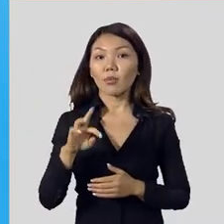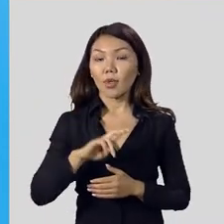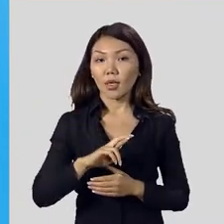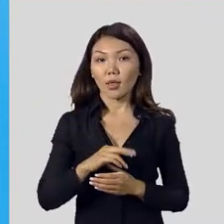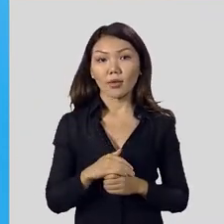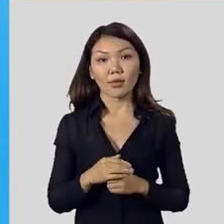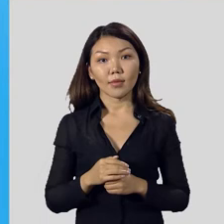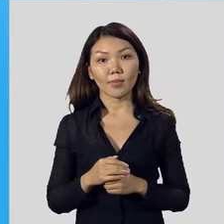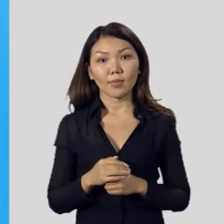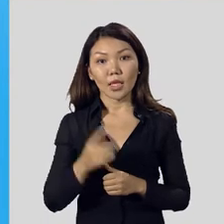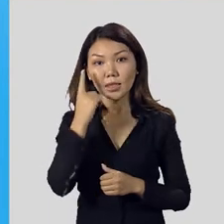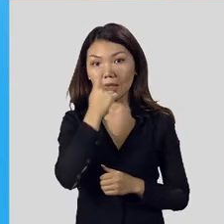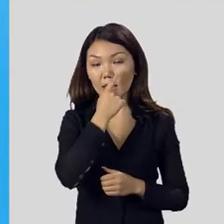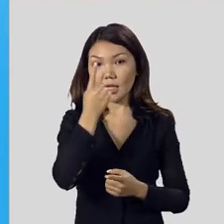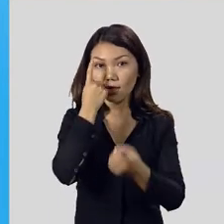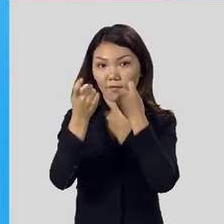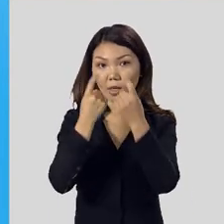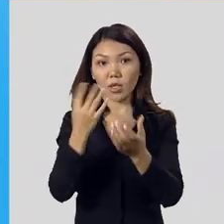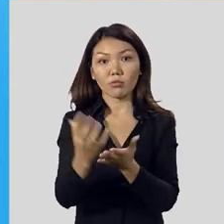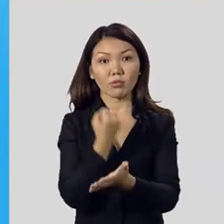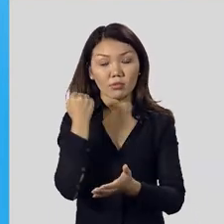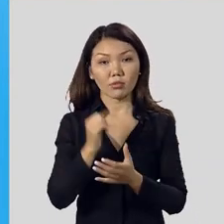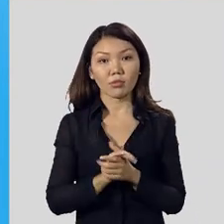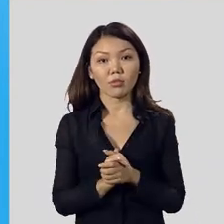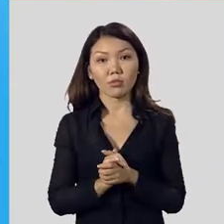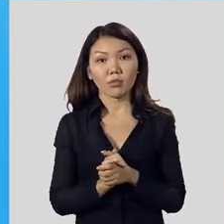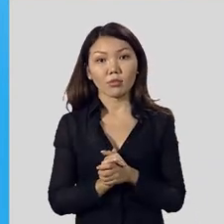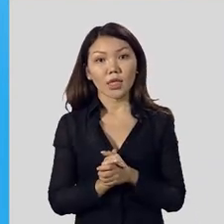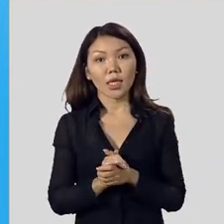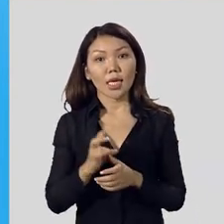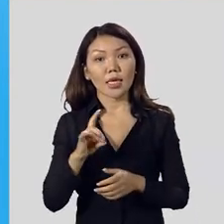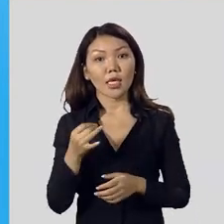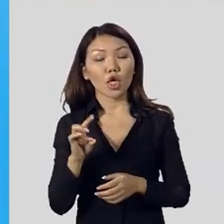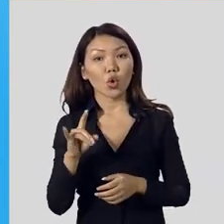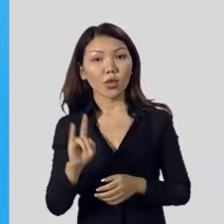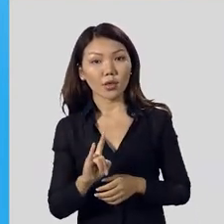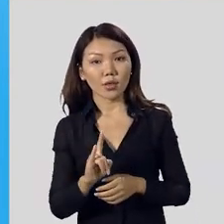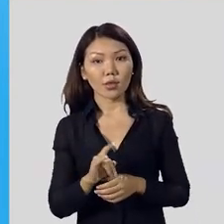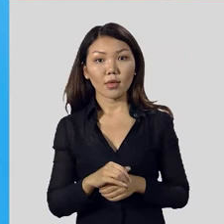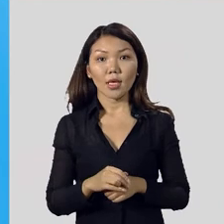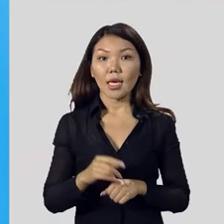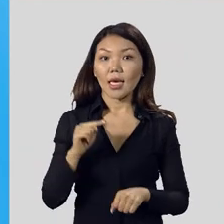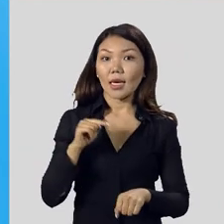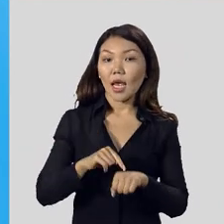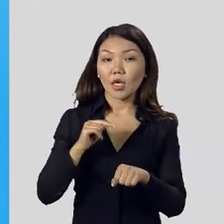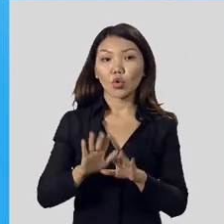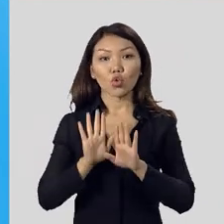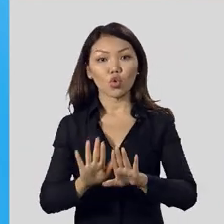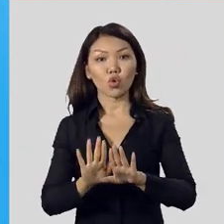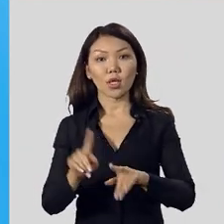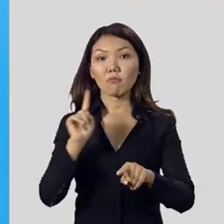первичной обработки зрительной информации. Их нейроны реагируют только на объекты,